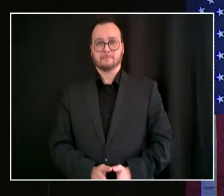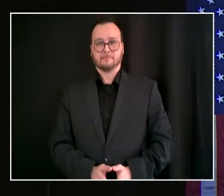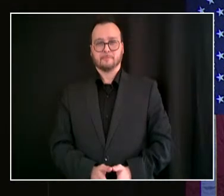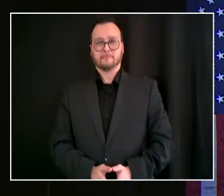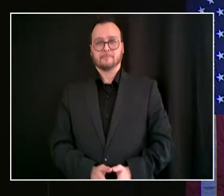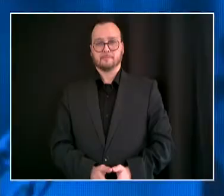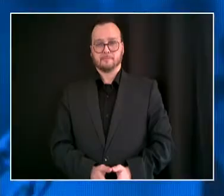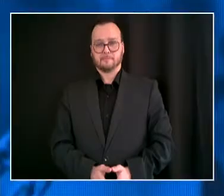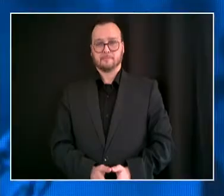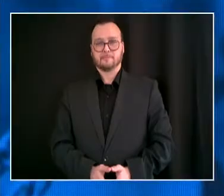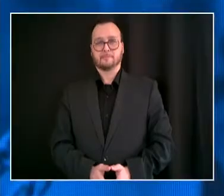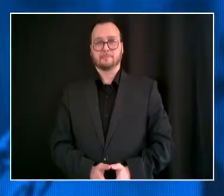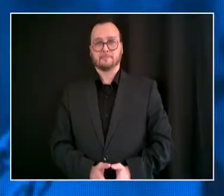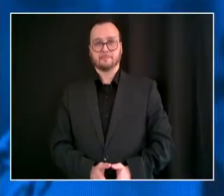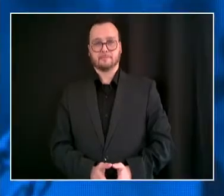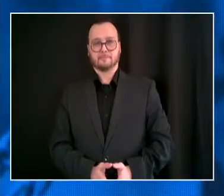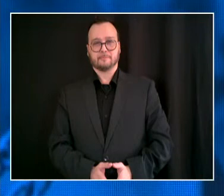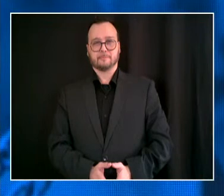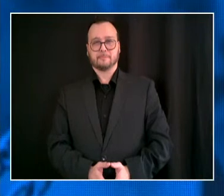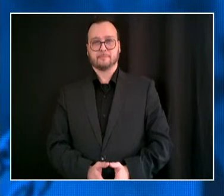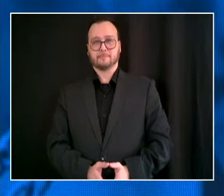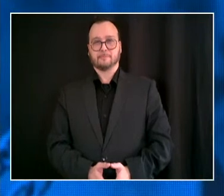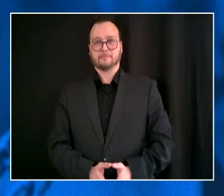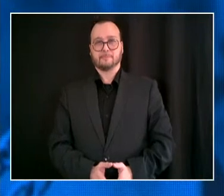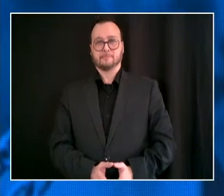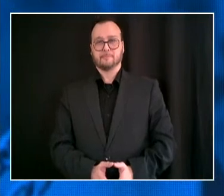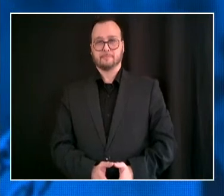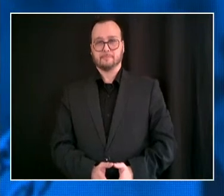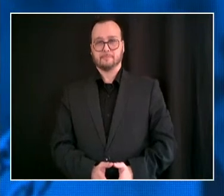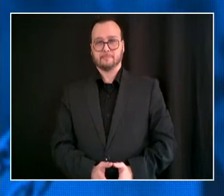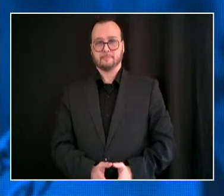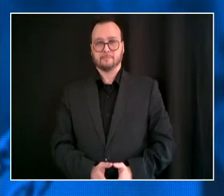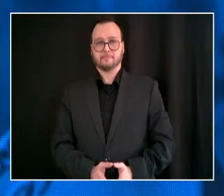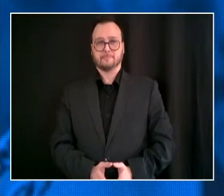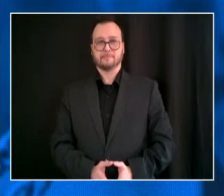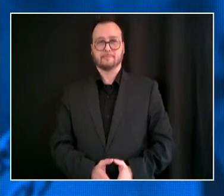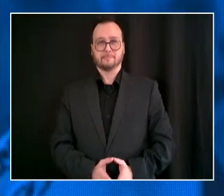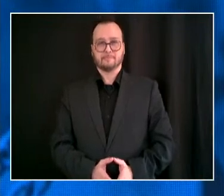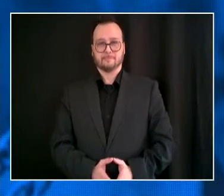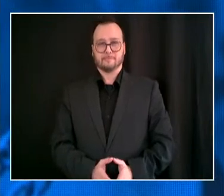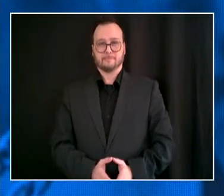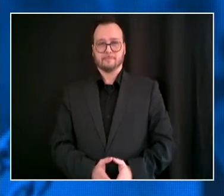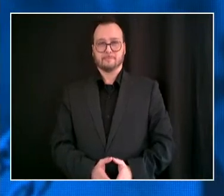सूतर तारी तुम ते होए सो